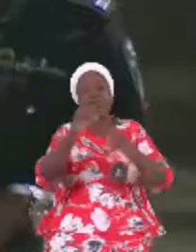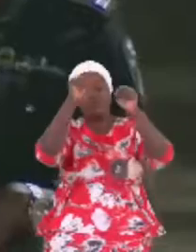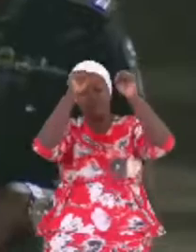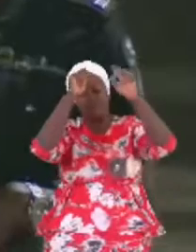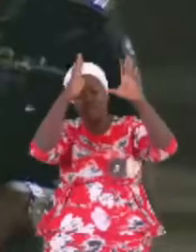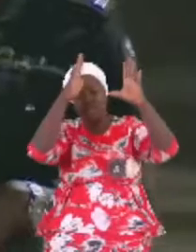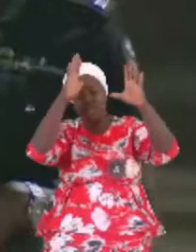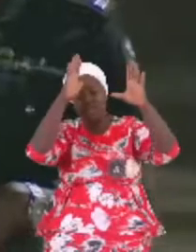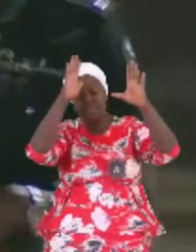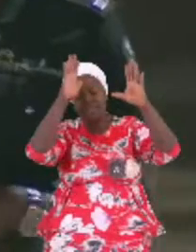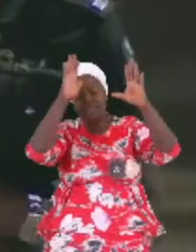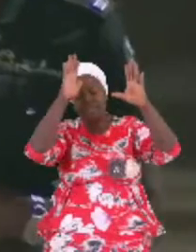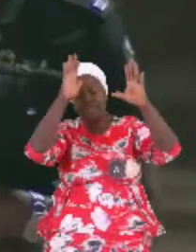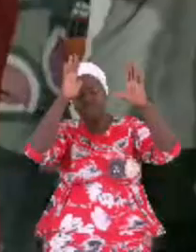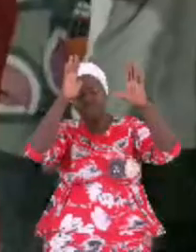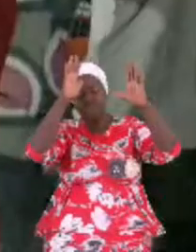Paix!